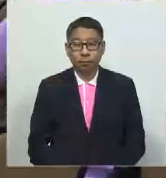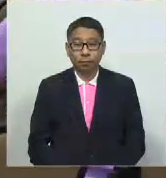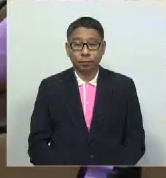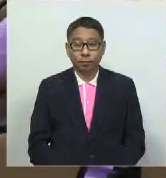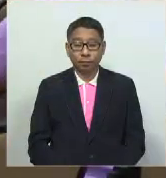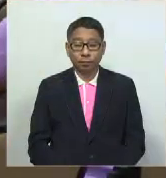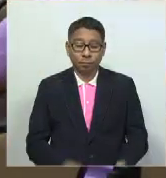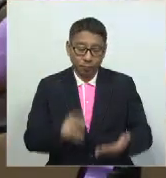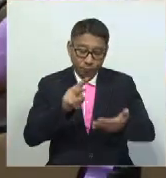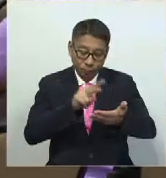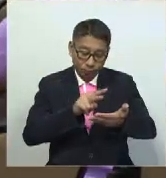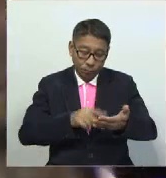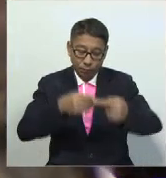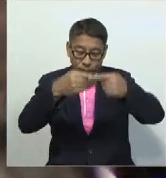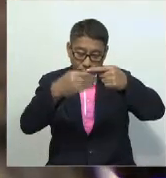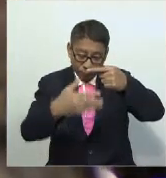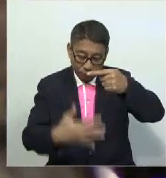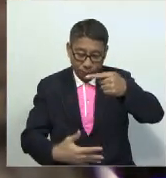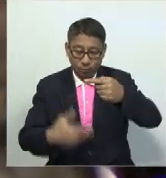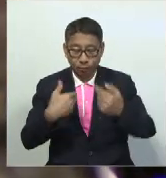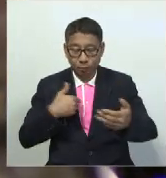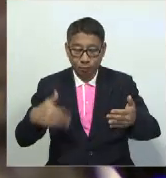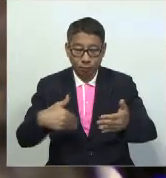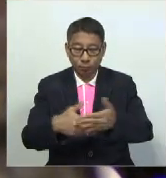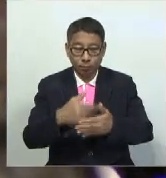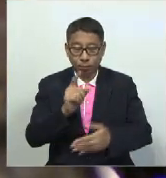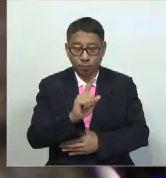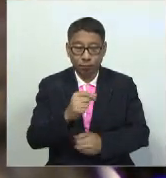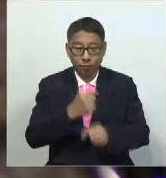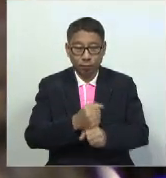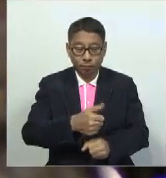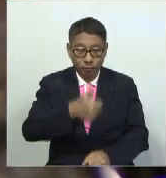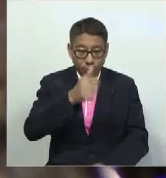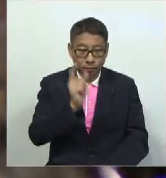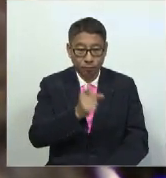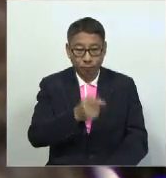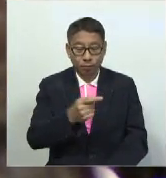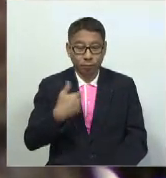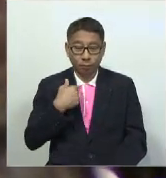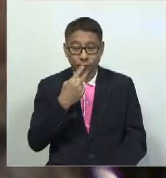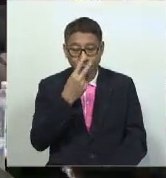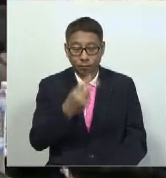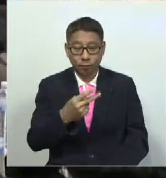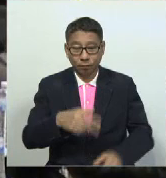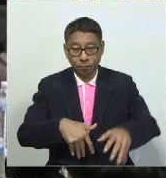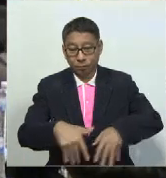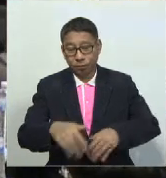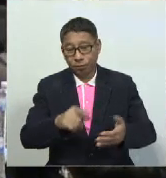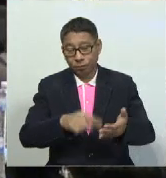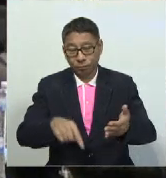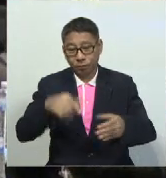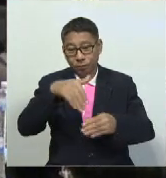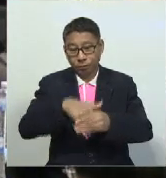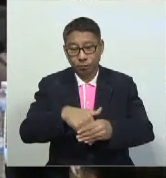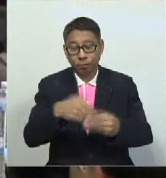้ก็ต้องพิจารณาอย่างละเอียดถี่ถ้วนนะครับว่านโยบายไหนเนี่ยสามารถทำได้จริงหรือเปล่าวิจารณญาณของประชาชนผู้มีสิทธิ์เลือกตั้ง